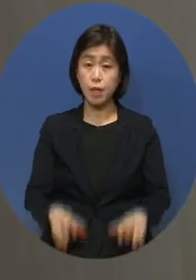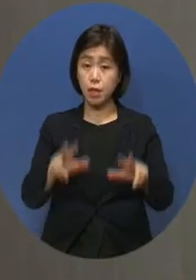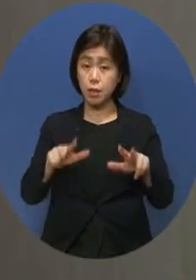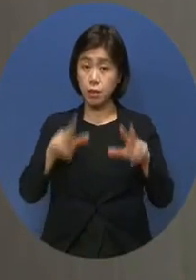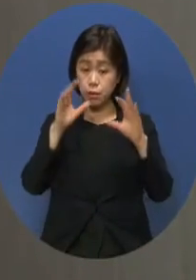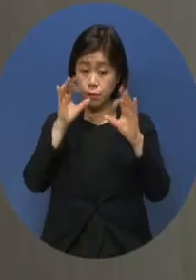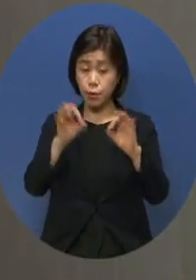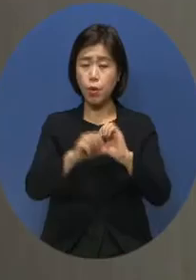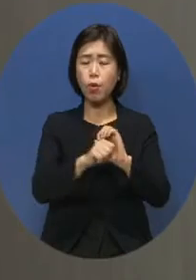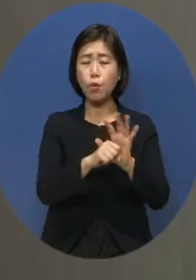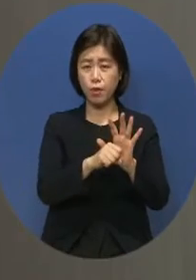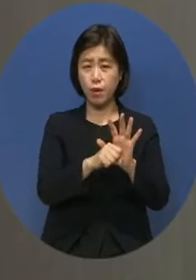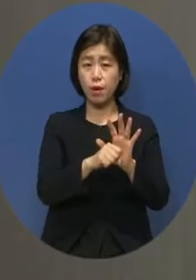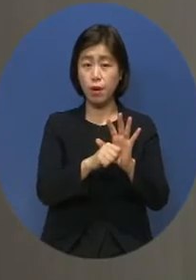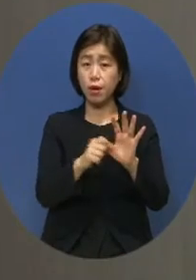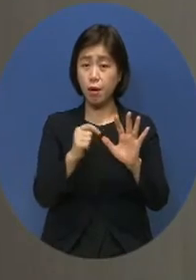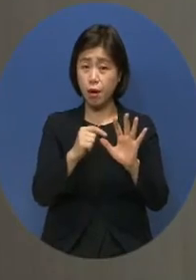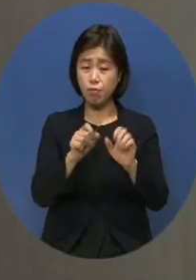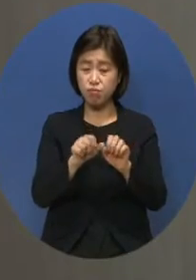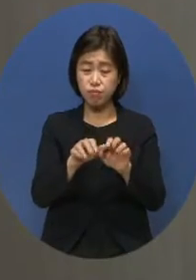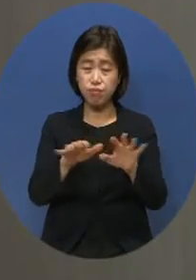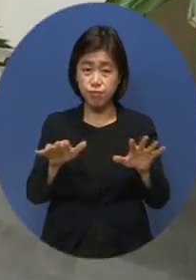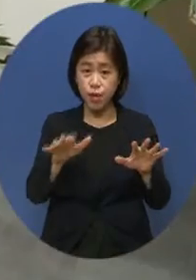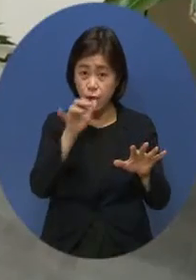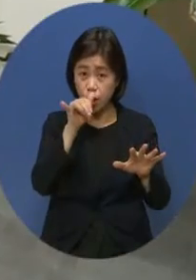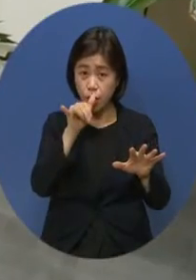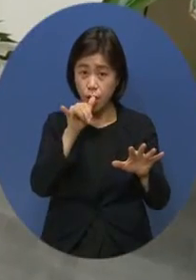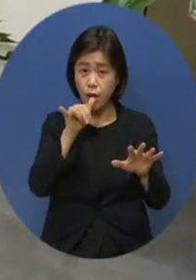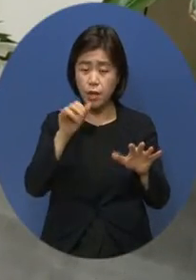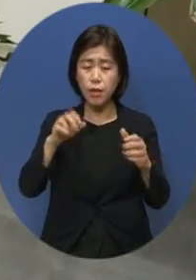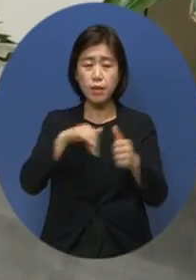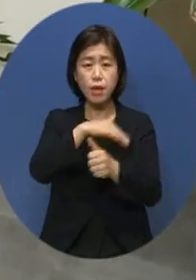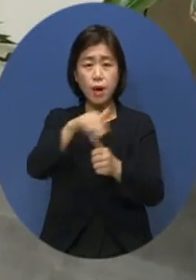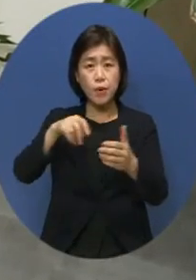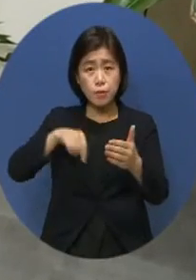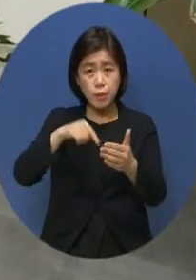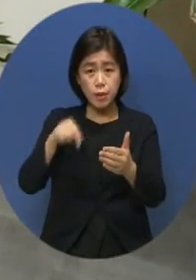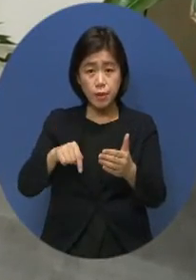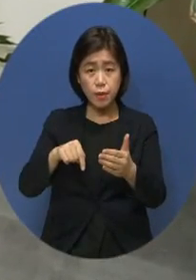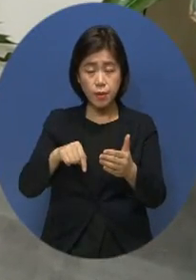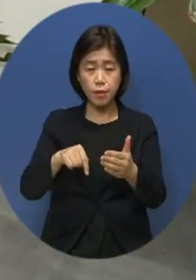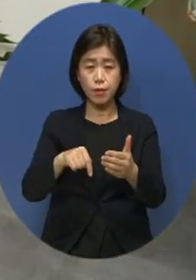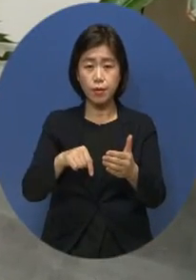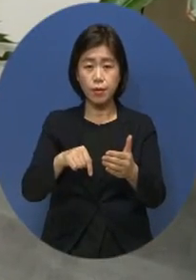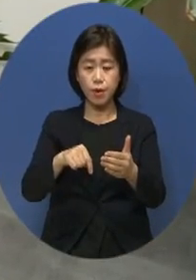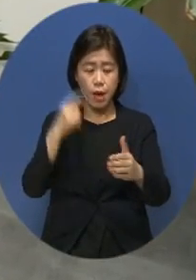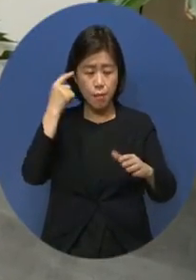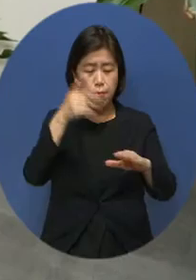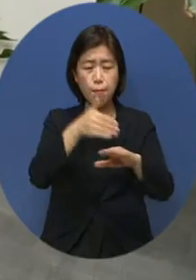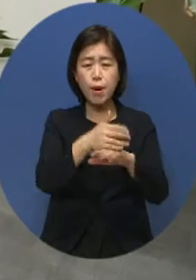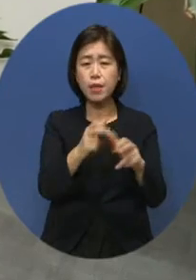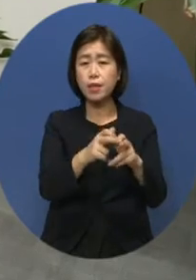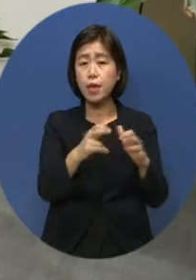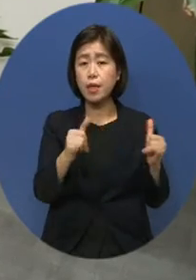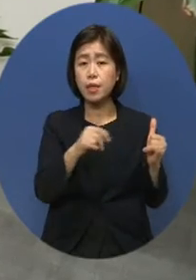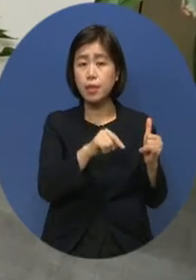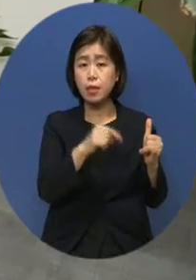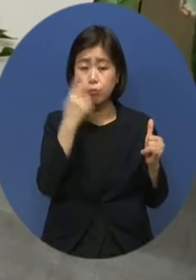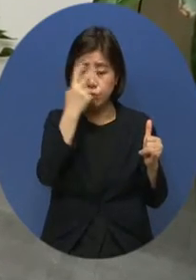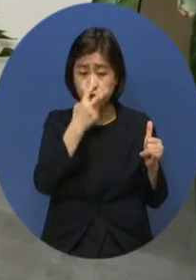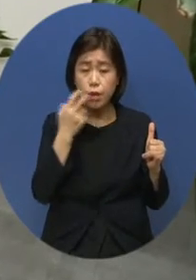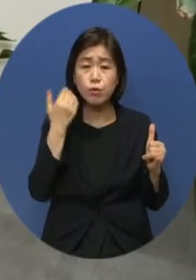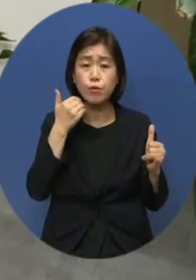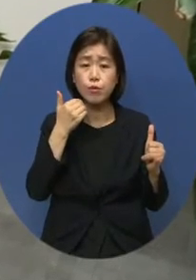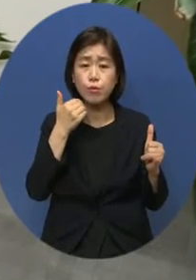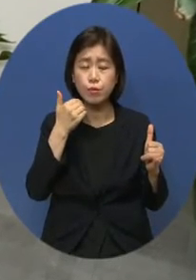뉴스를 접하셨지만 여전히 특히나 발달장애인의 삶에 있어서 그 돌봄은 전적으로 아직 가족에게